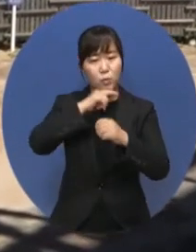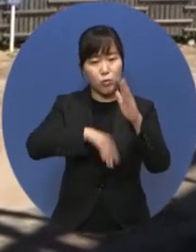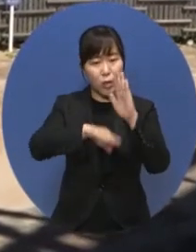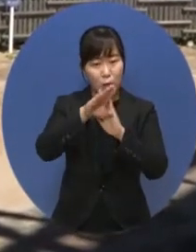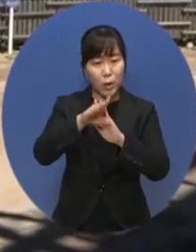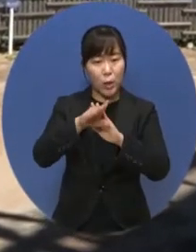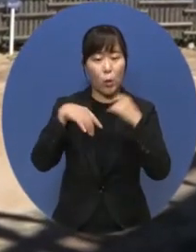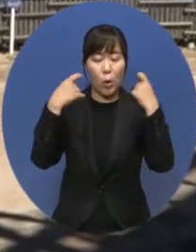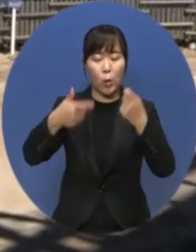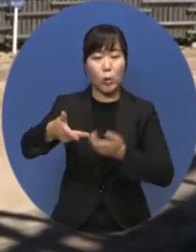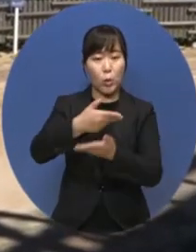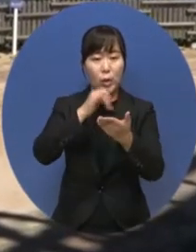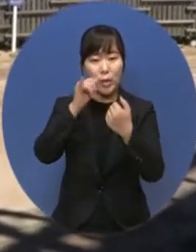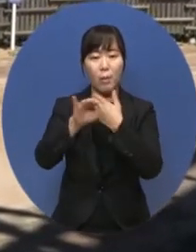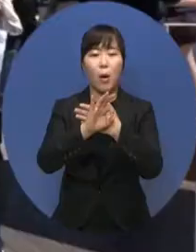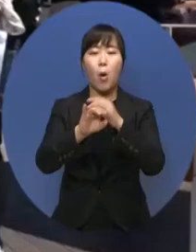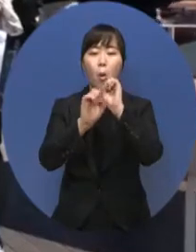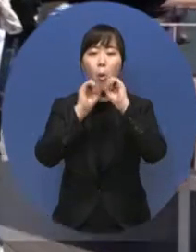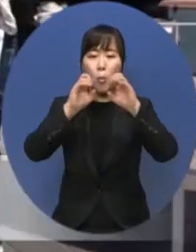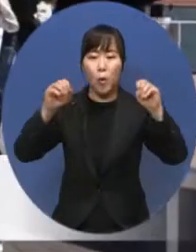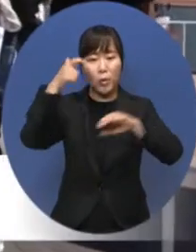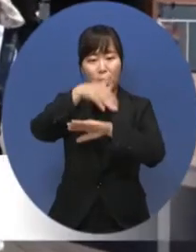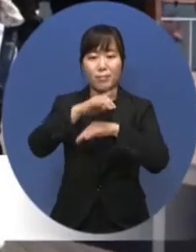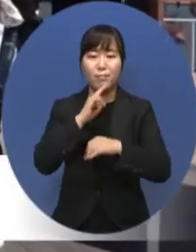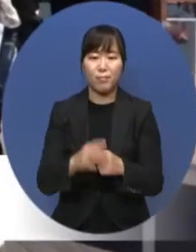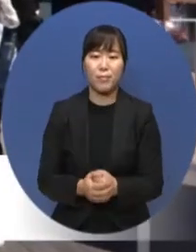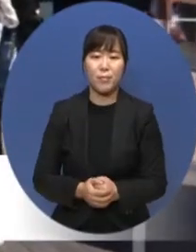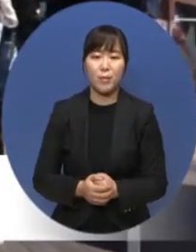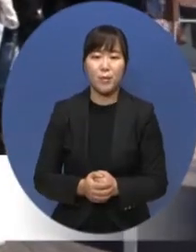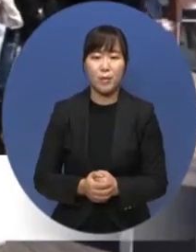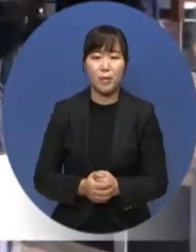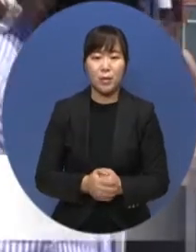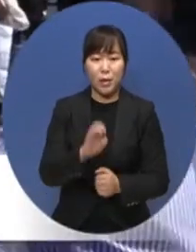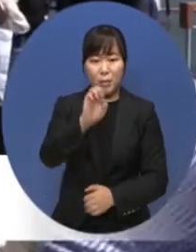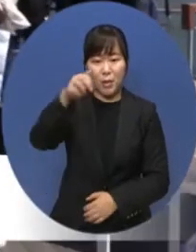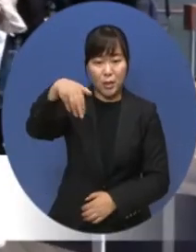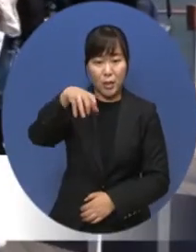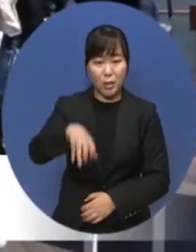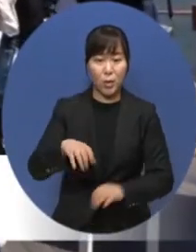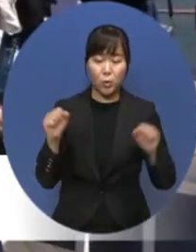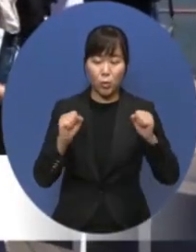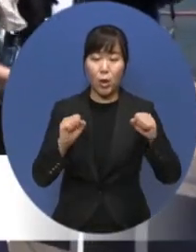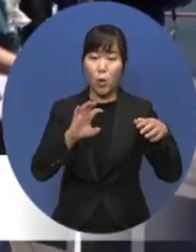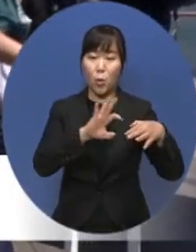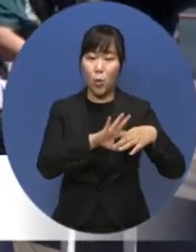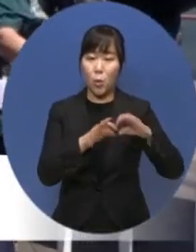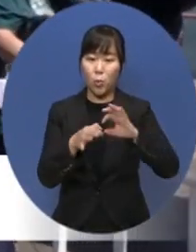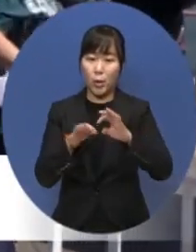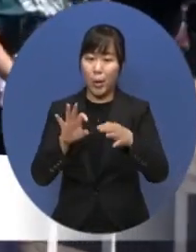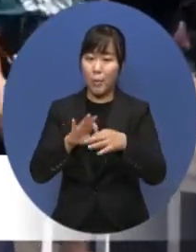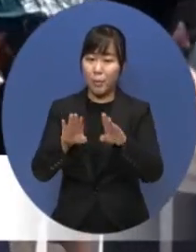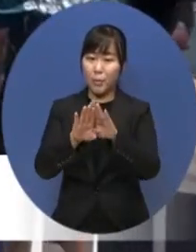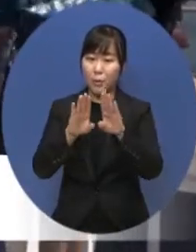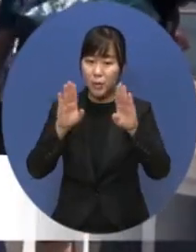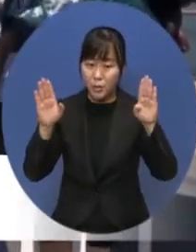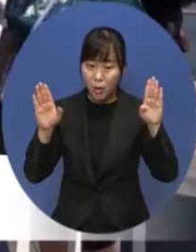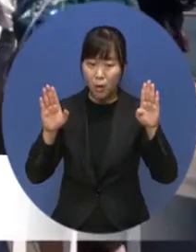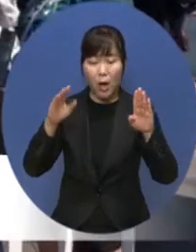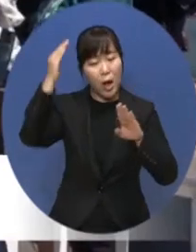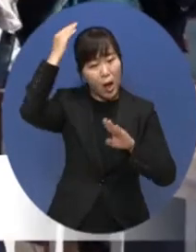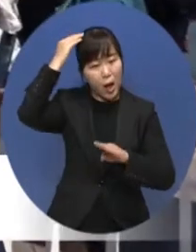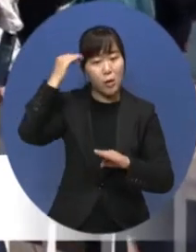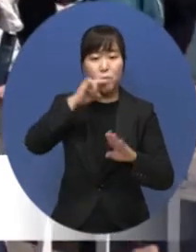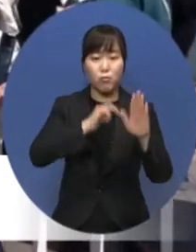되면 홍보할 계획이라고 말했습니다. 평창에서 평창 동계올림픽이 열리면서 남북